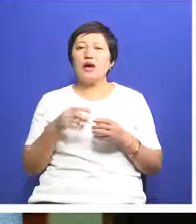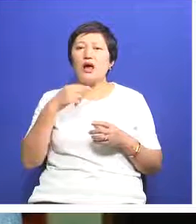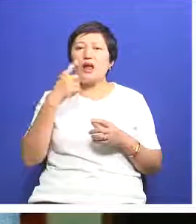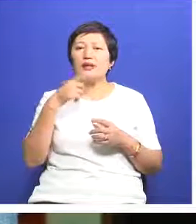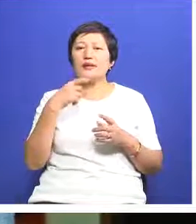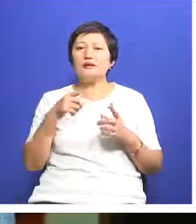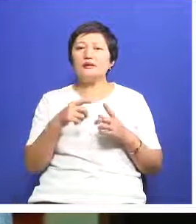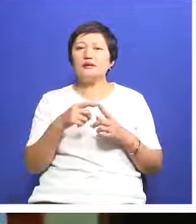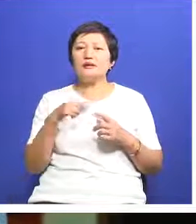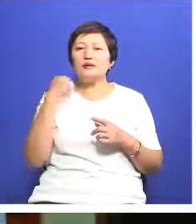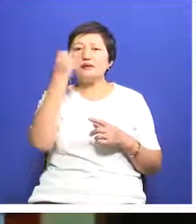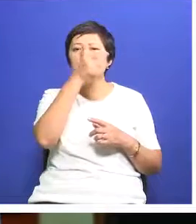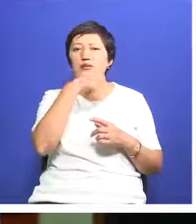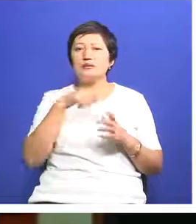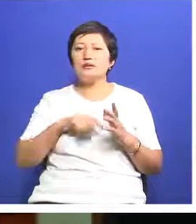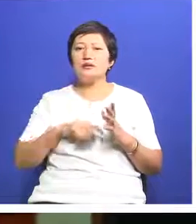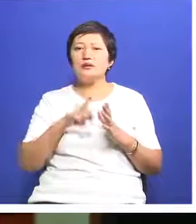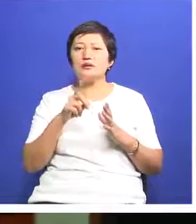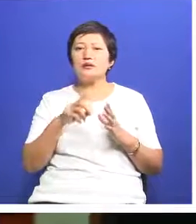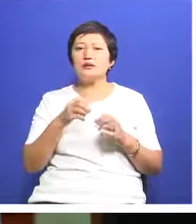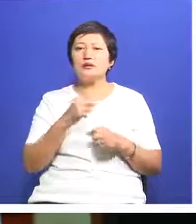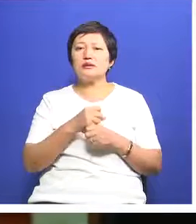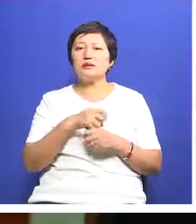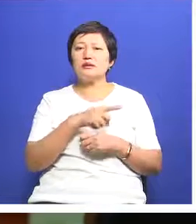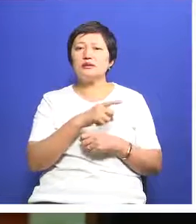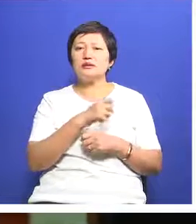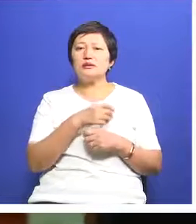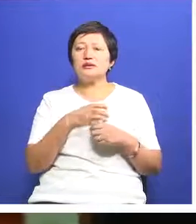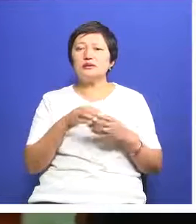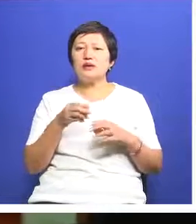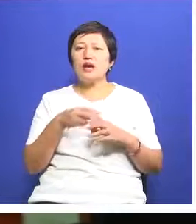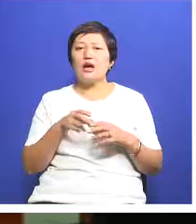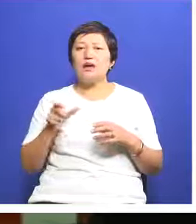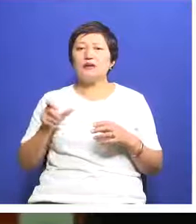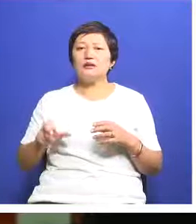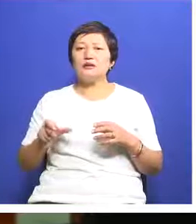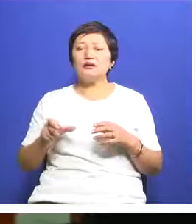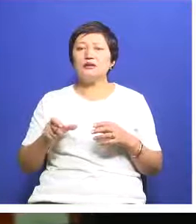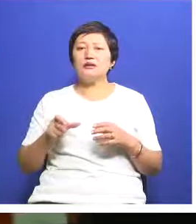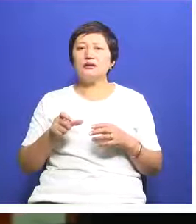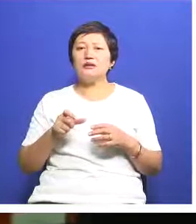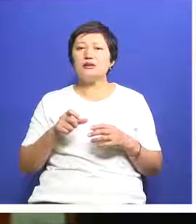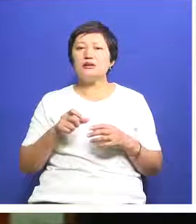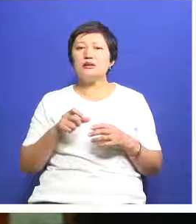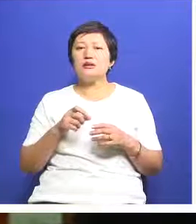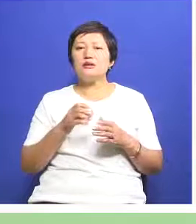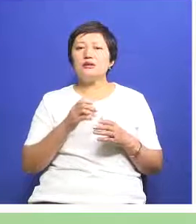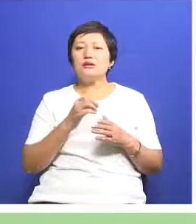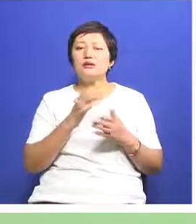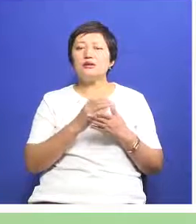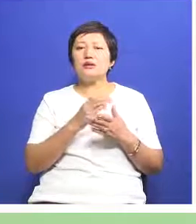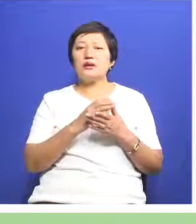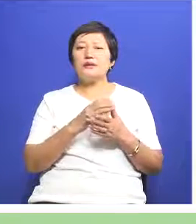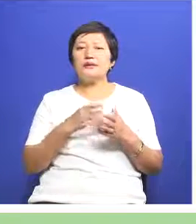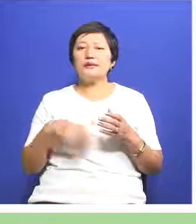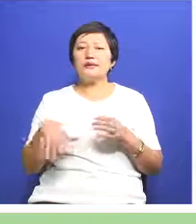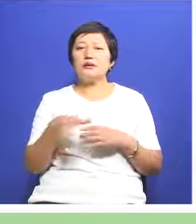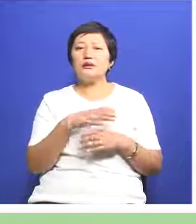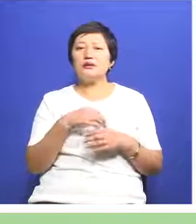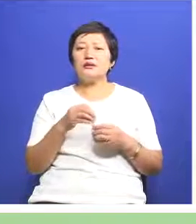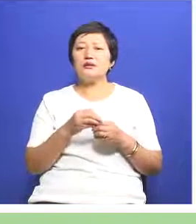кеттіңіз ғой, соның ішінде жыл басынан бері ашылған неше? Және неше азаматты жыл басынан бері жұмыспен қамти алдыңыз? Бізде